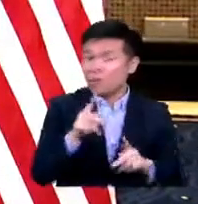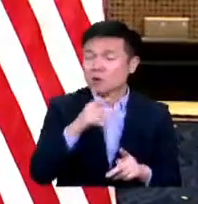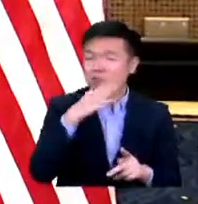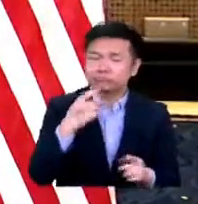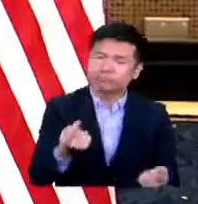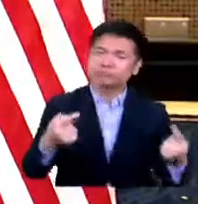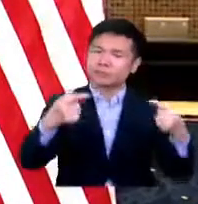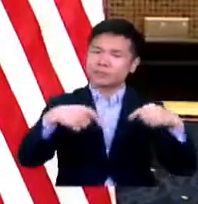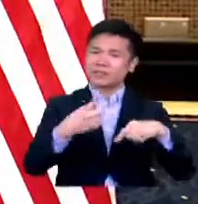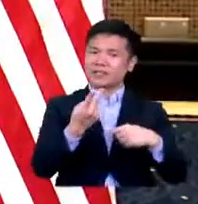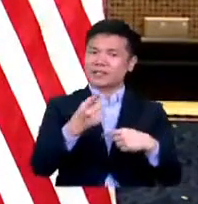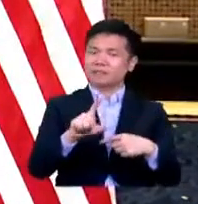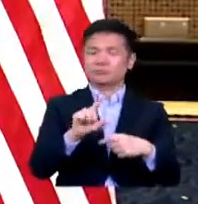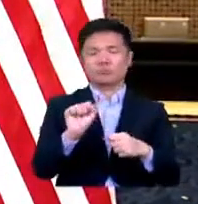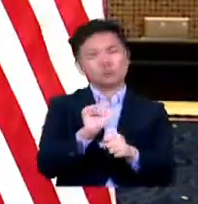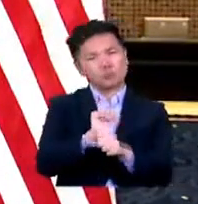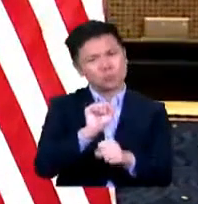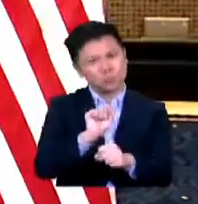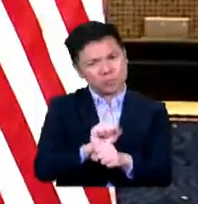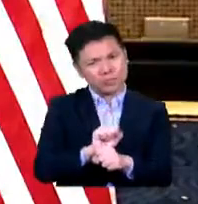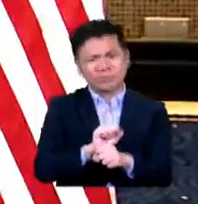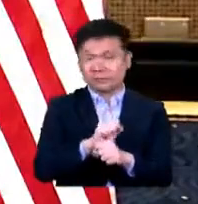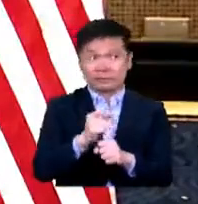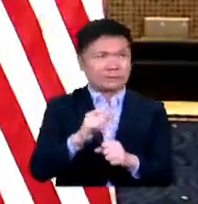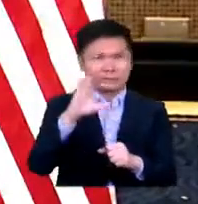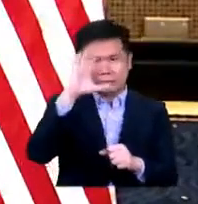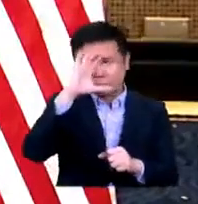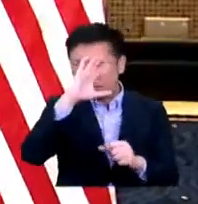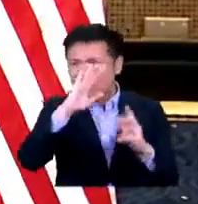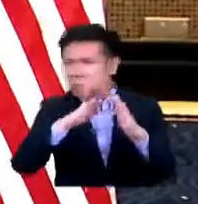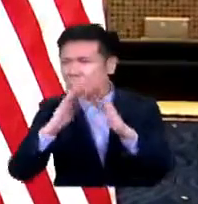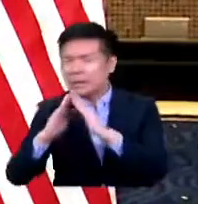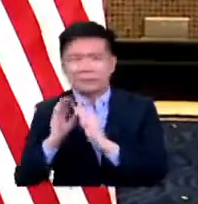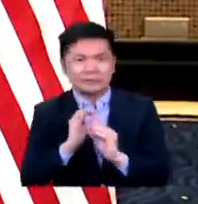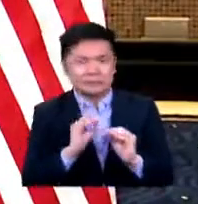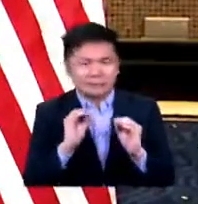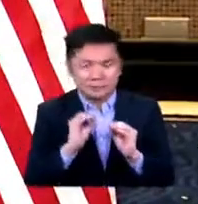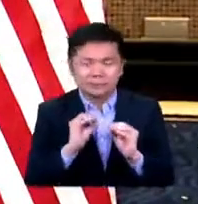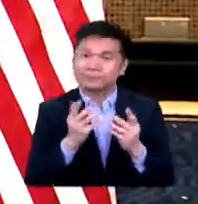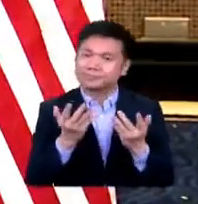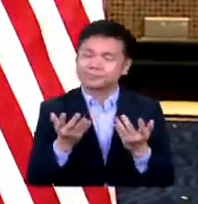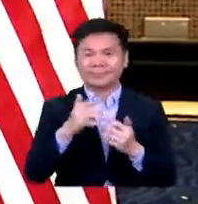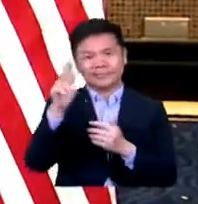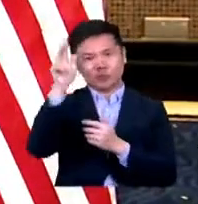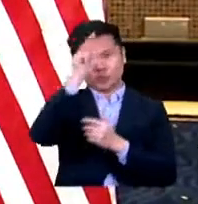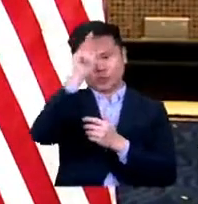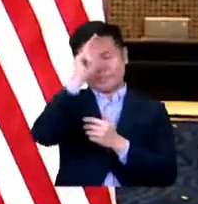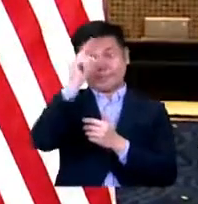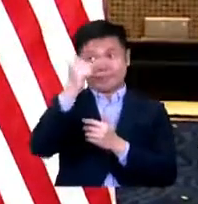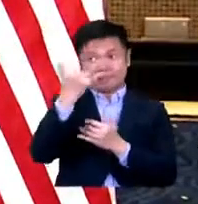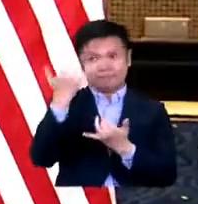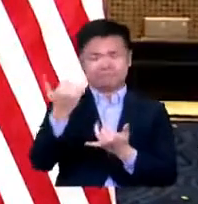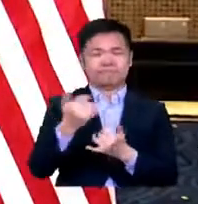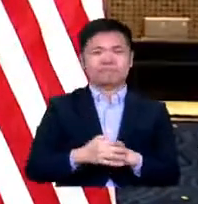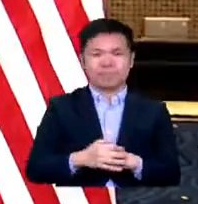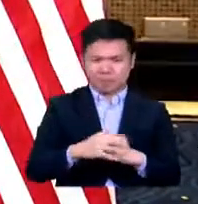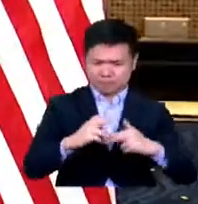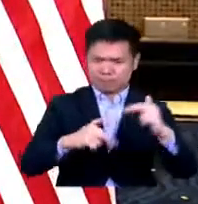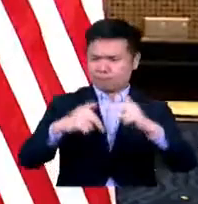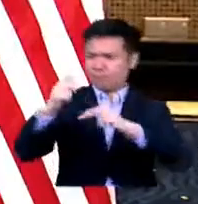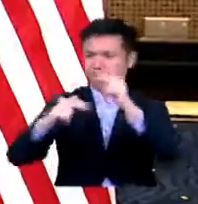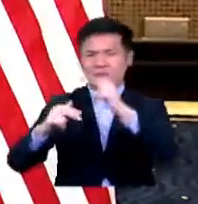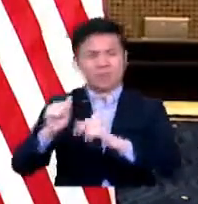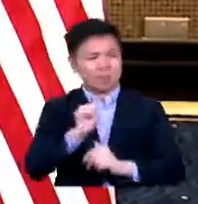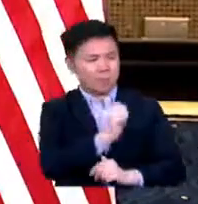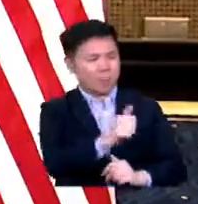berdepan dengan isu Perumahan justru kerajaan akan memastikan mereka mampu memiliki